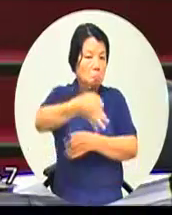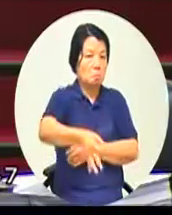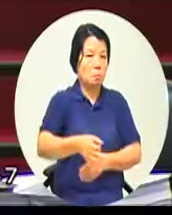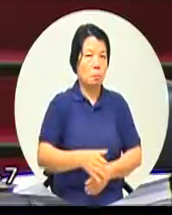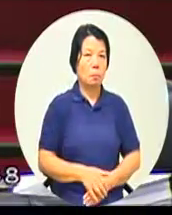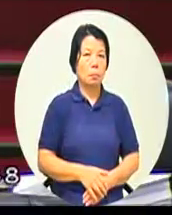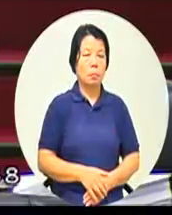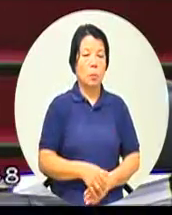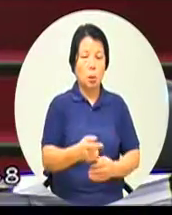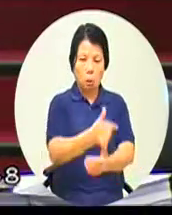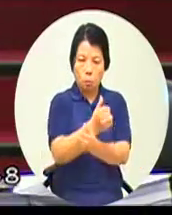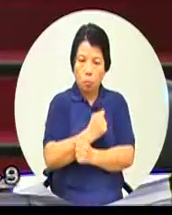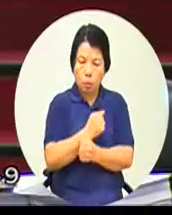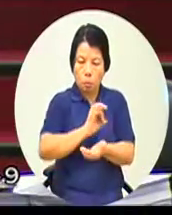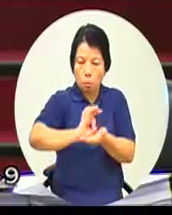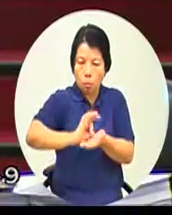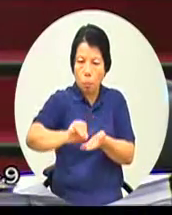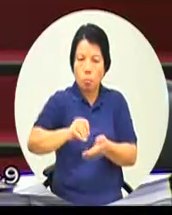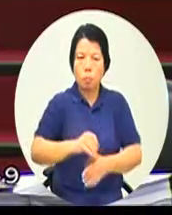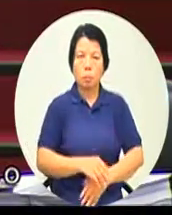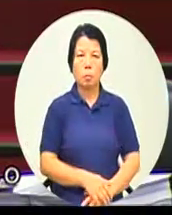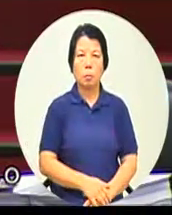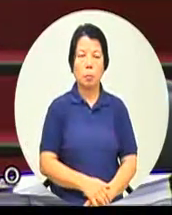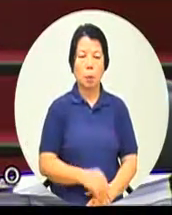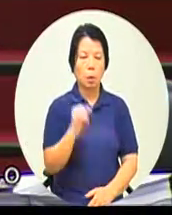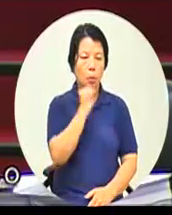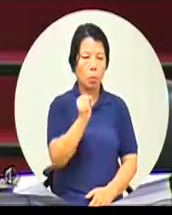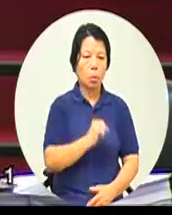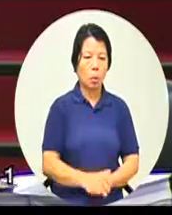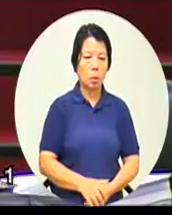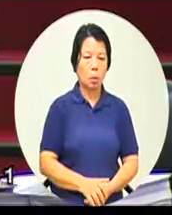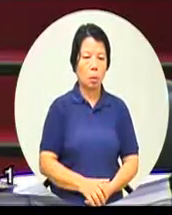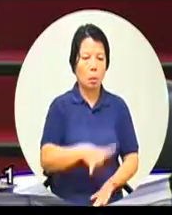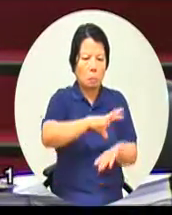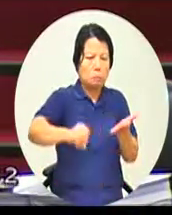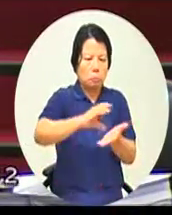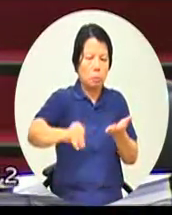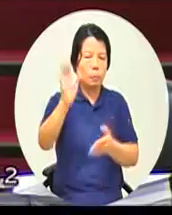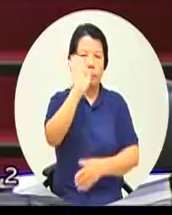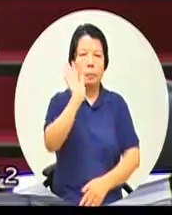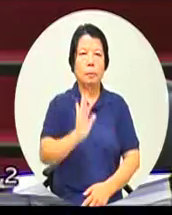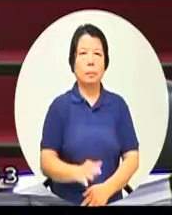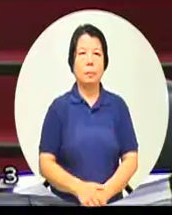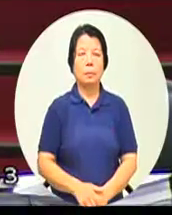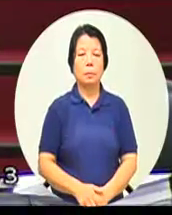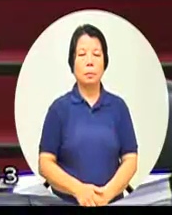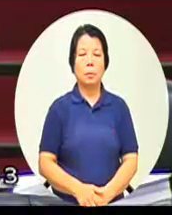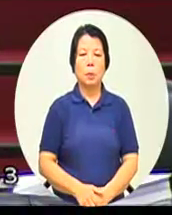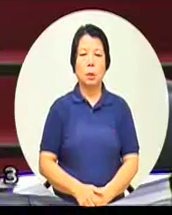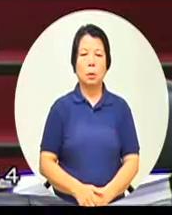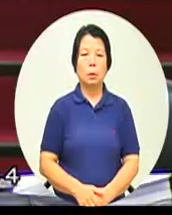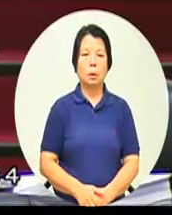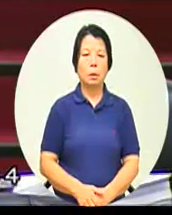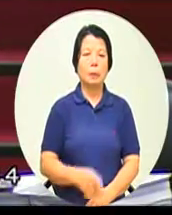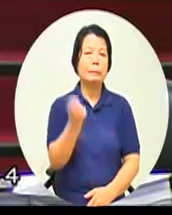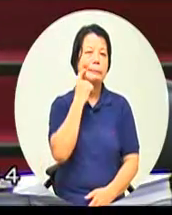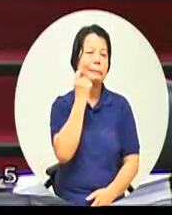非常小心应用，不能乱扣钱，顾不明目。